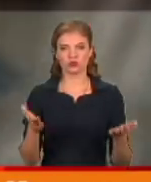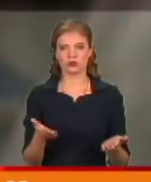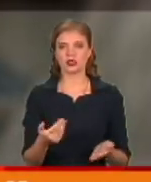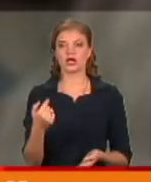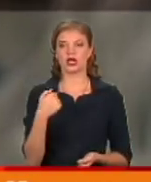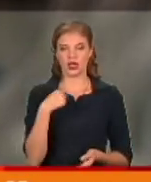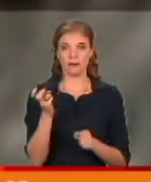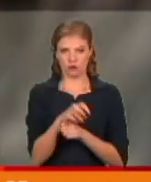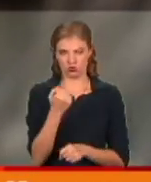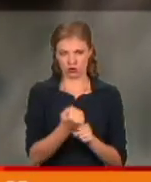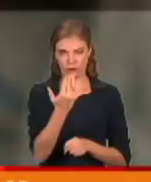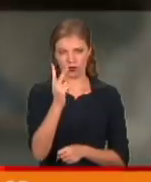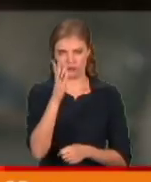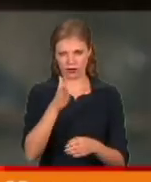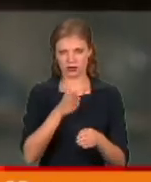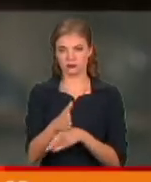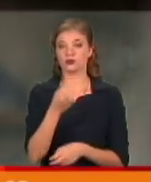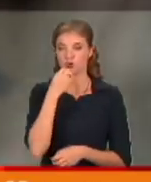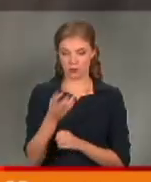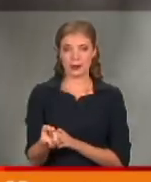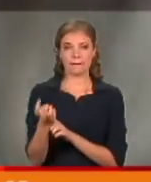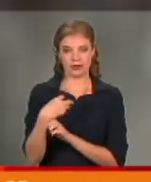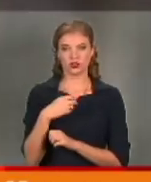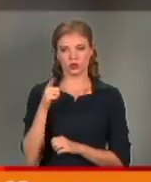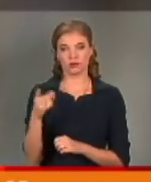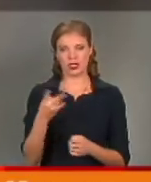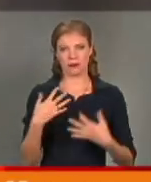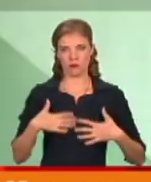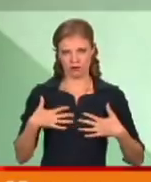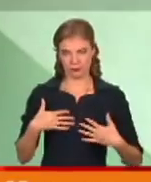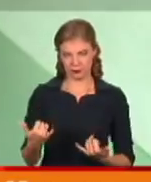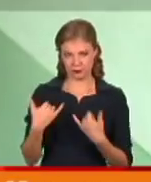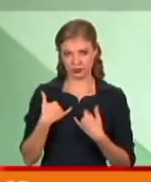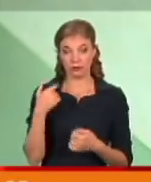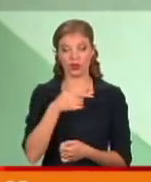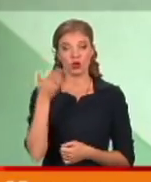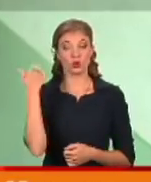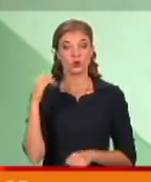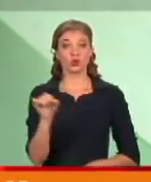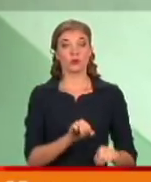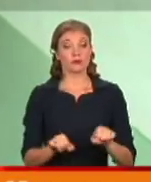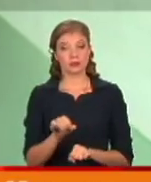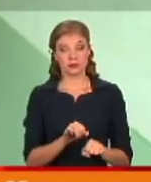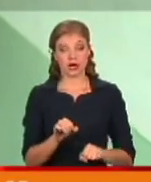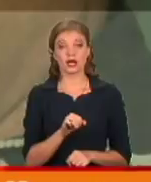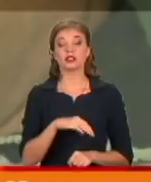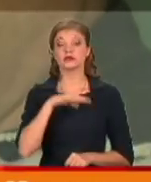Я піду за твою квартиру. Прийдеш, треба вже тобі помитися хоча б. Тодішнього прибирання, визнає пан